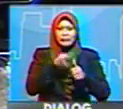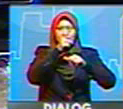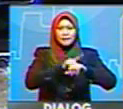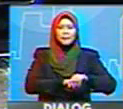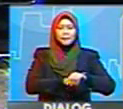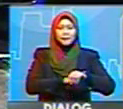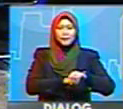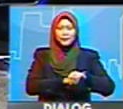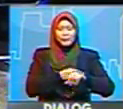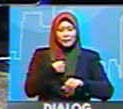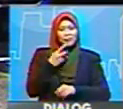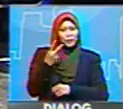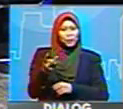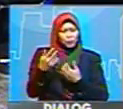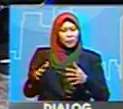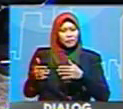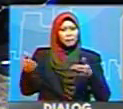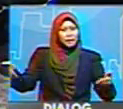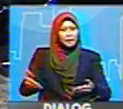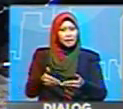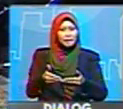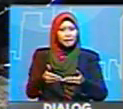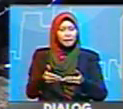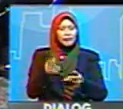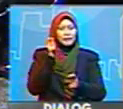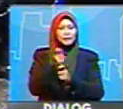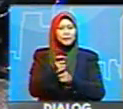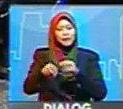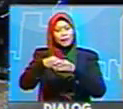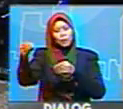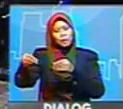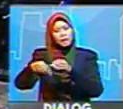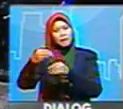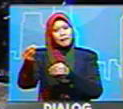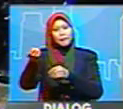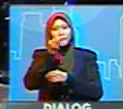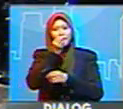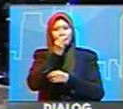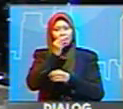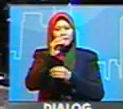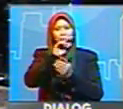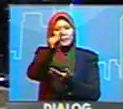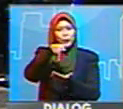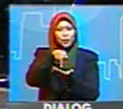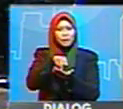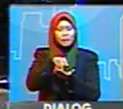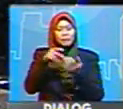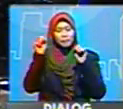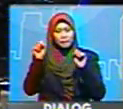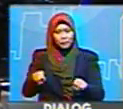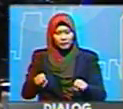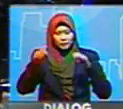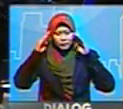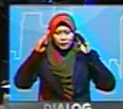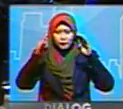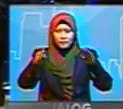perjalanan Kementerian malah telah pun diperkenalkan Taman kekal pengeluaran makanan yang berpusat malah ini boleh kita fokuskan